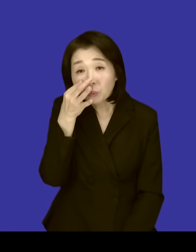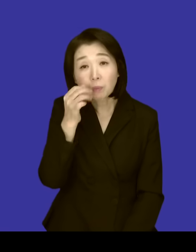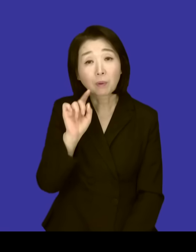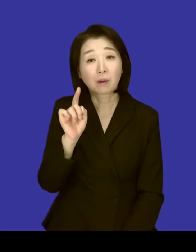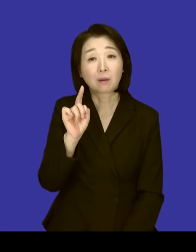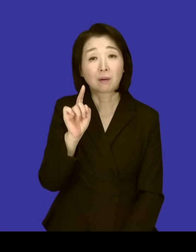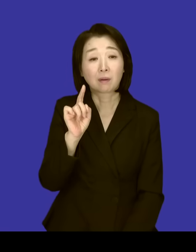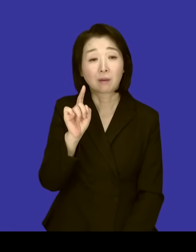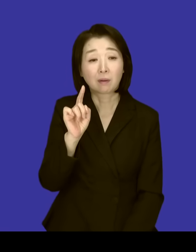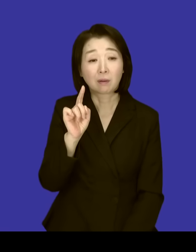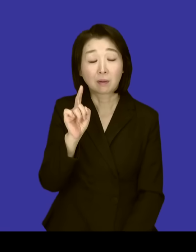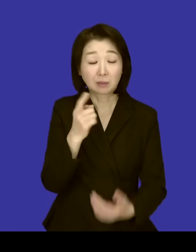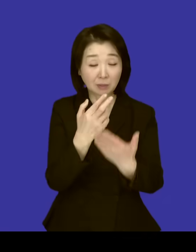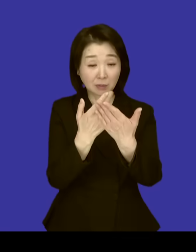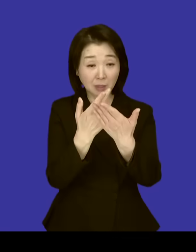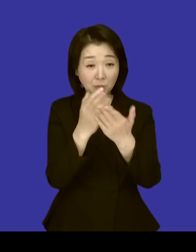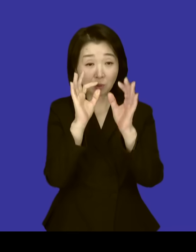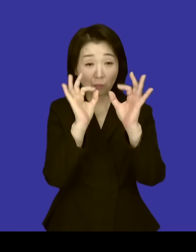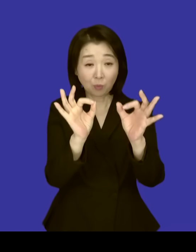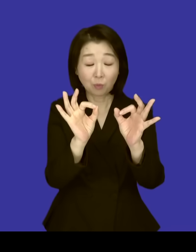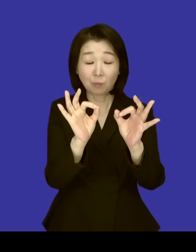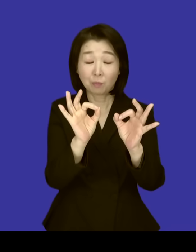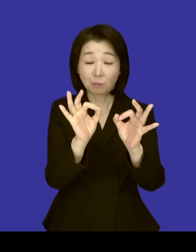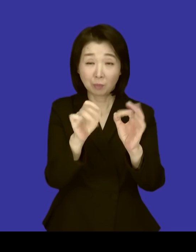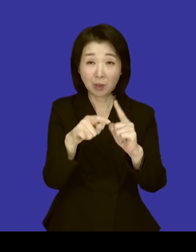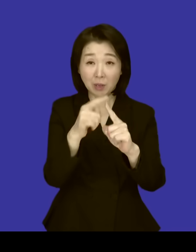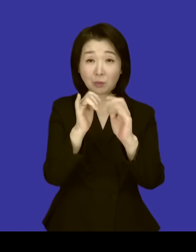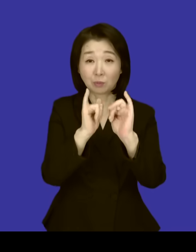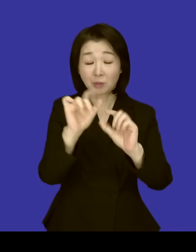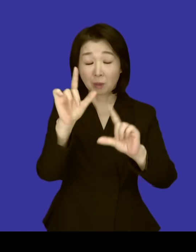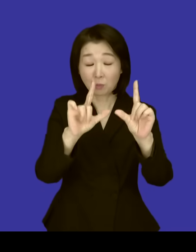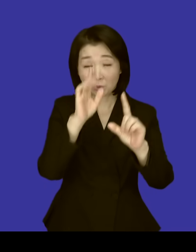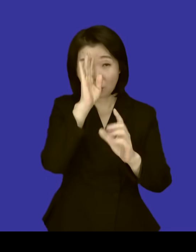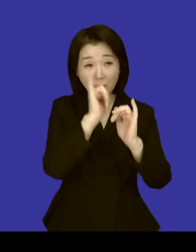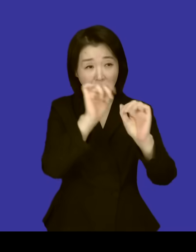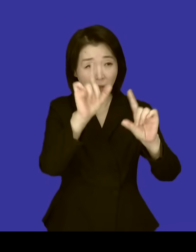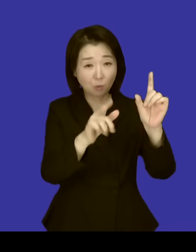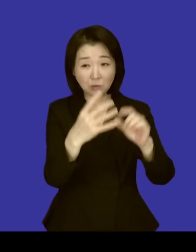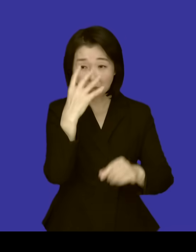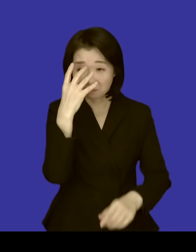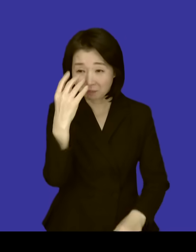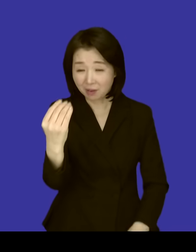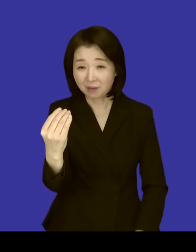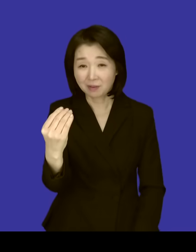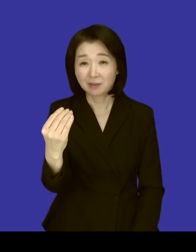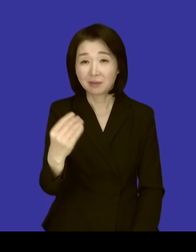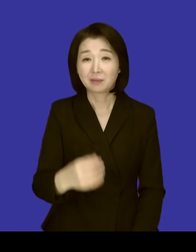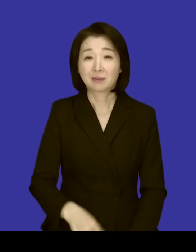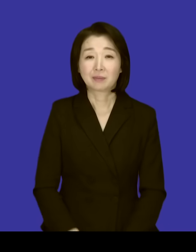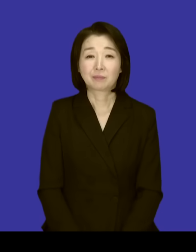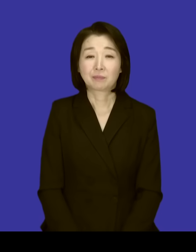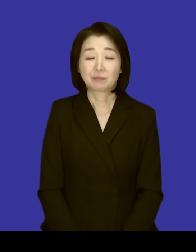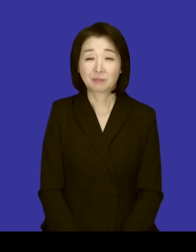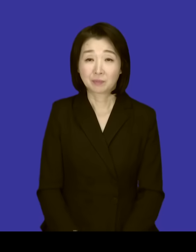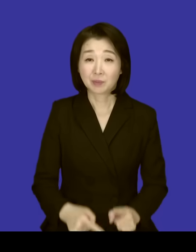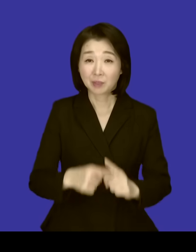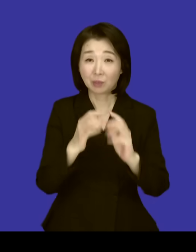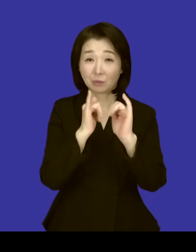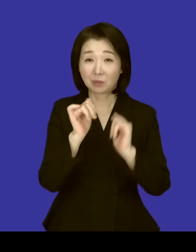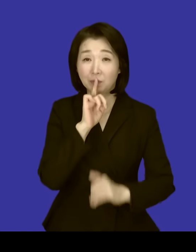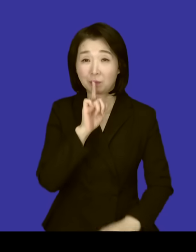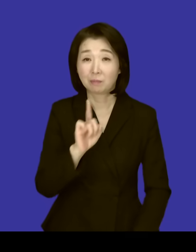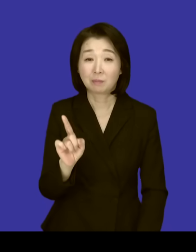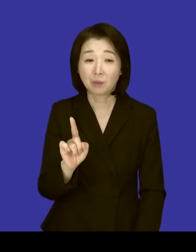어느 순간 창문에 비친 그 간호사 선생님이랑 환자분의 모습이 눈에 들어왔는데요. 간호사 선생님이